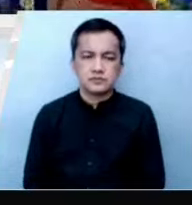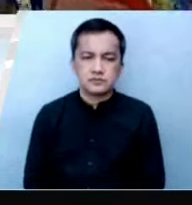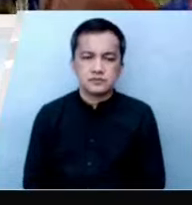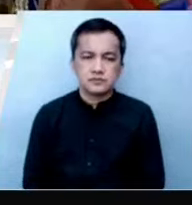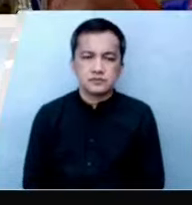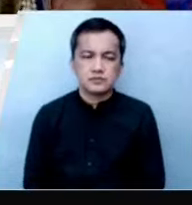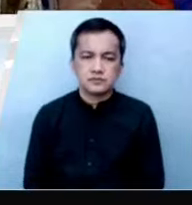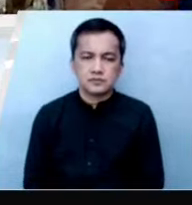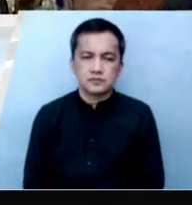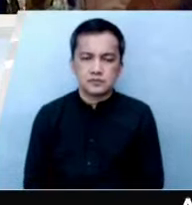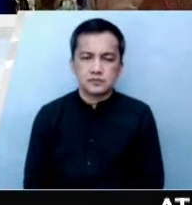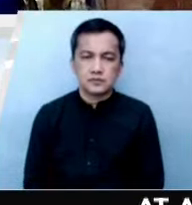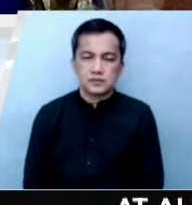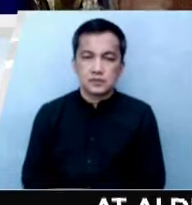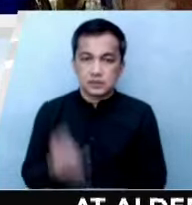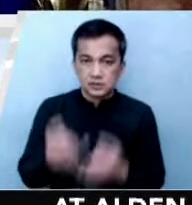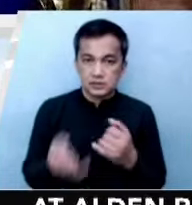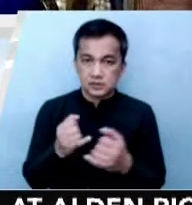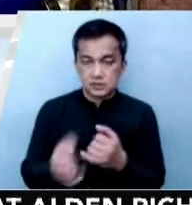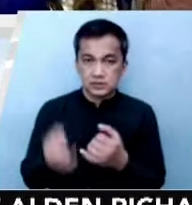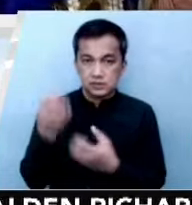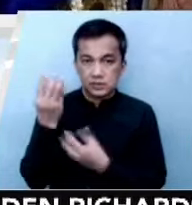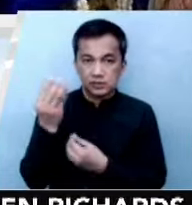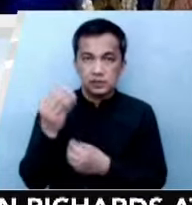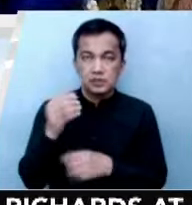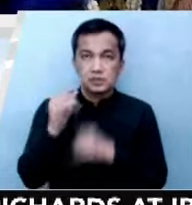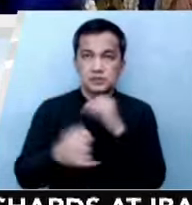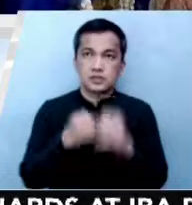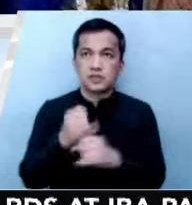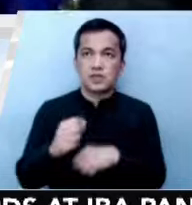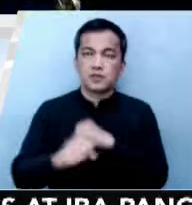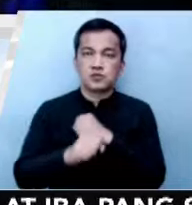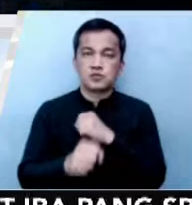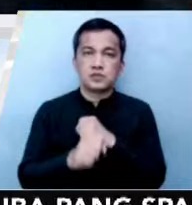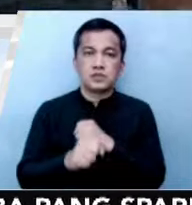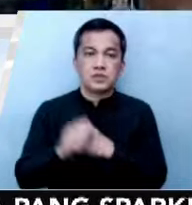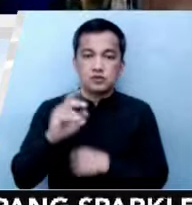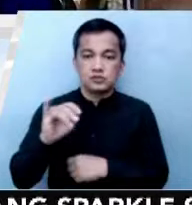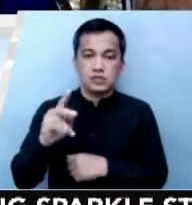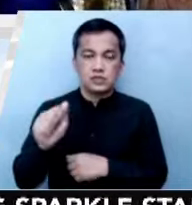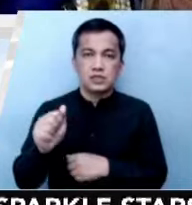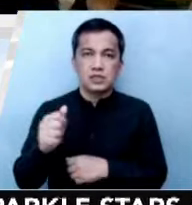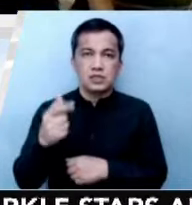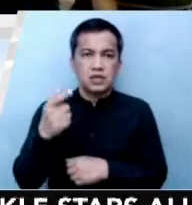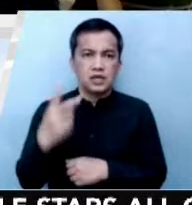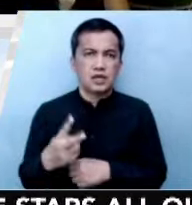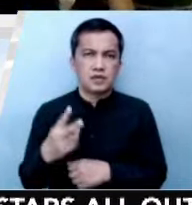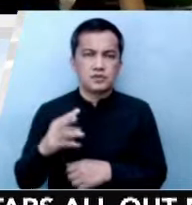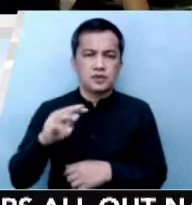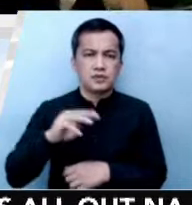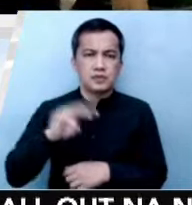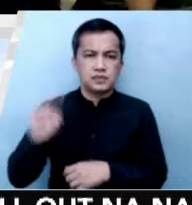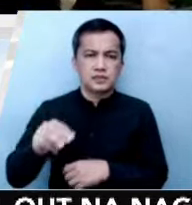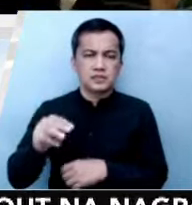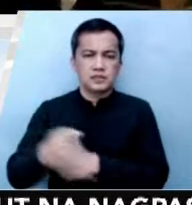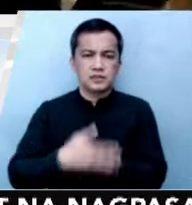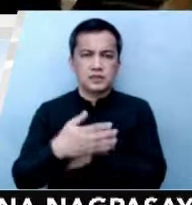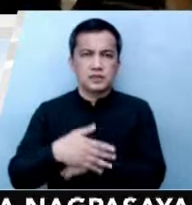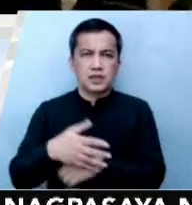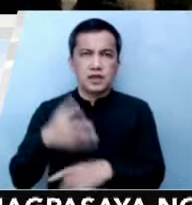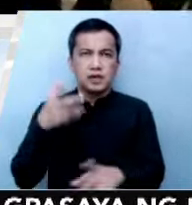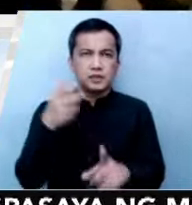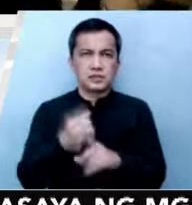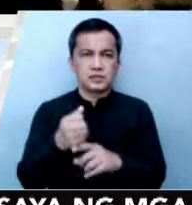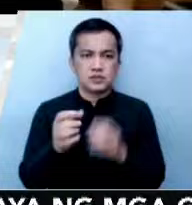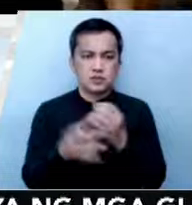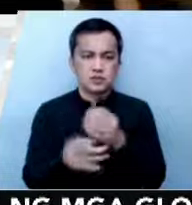Ayon sa huling tala ng International Advocacy Organization na Oceana, tinatayang nasa kalahati na raw ngayon ng Manila Bay ang apektado ng oil spill, bunsod ng paglupok